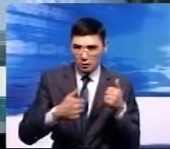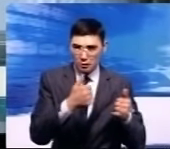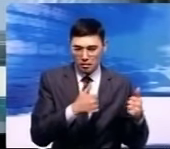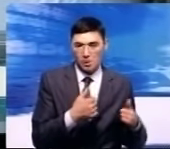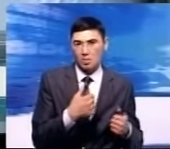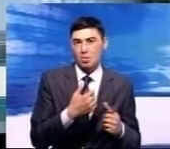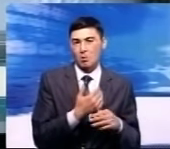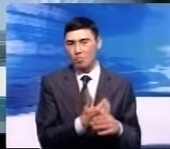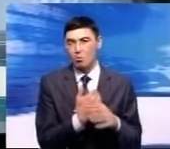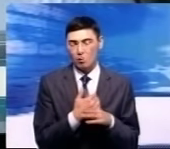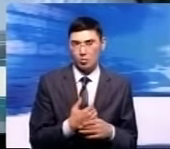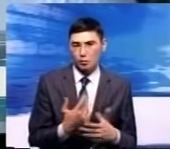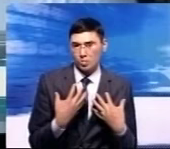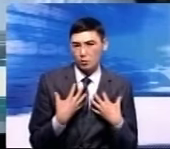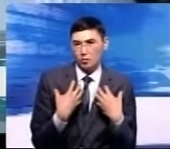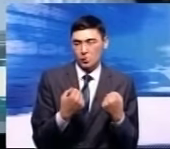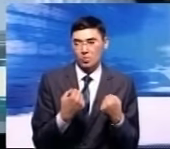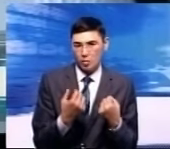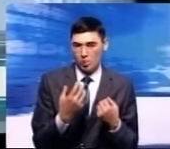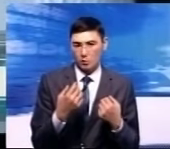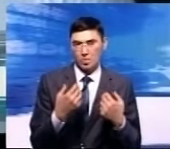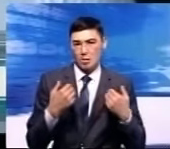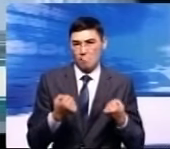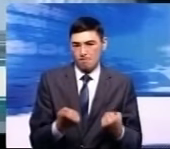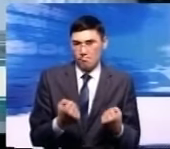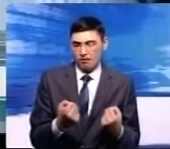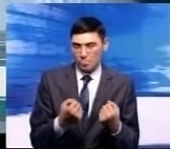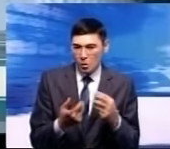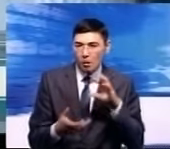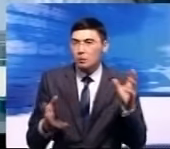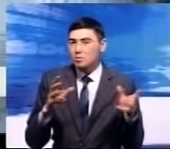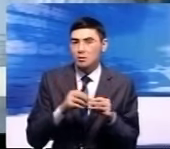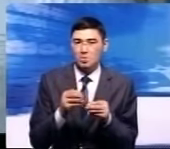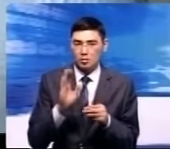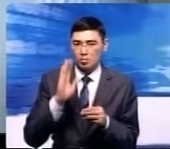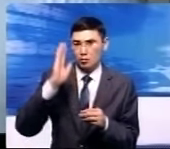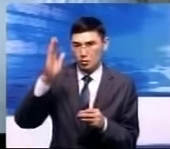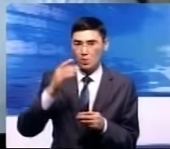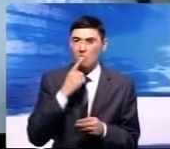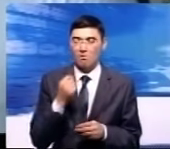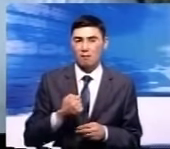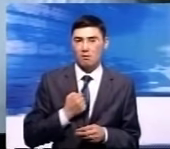форме и вообще быть готовым к будущему, к армии.